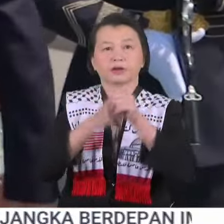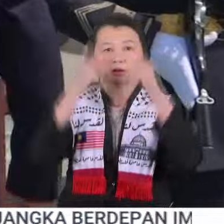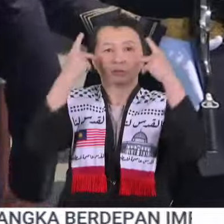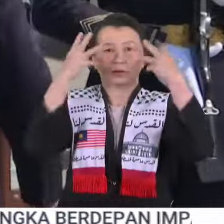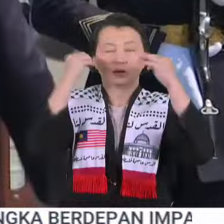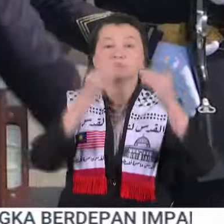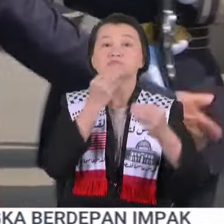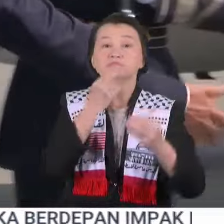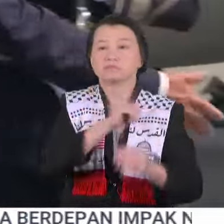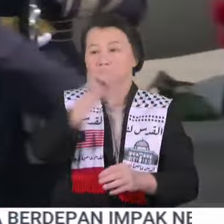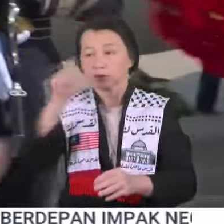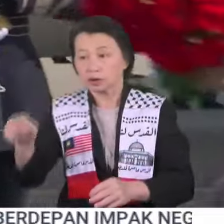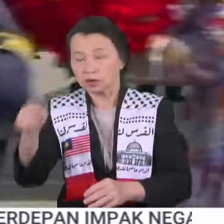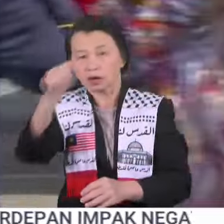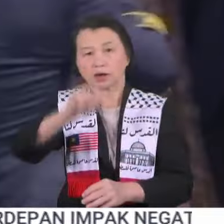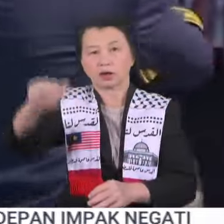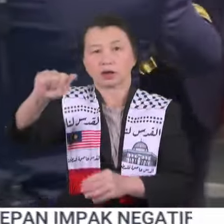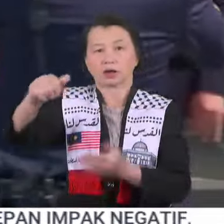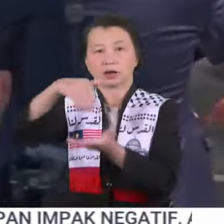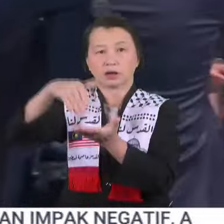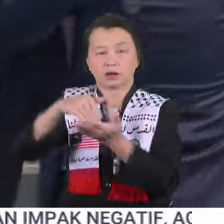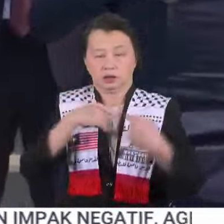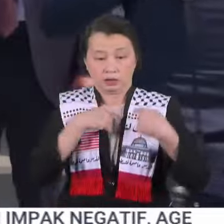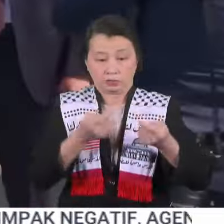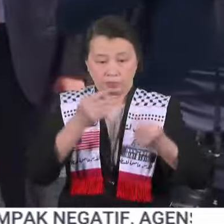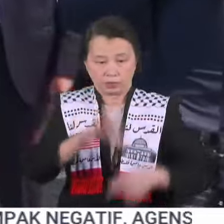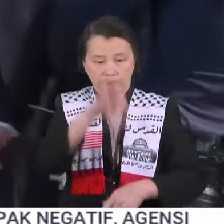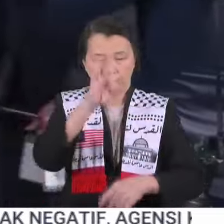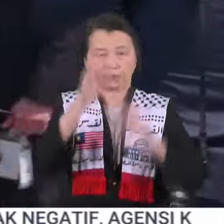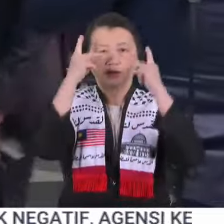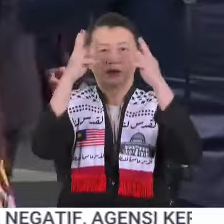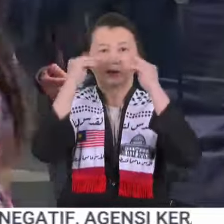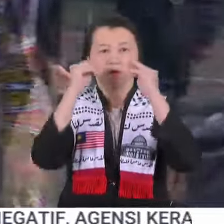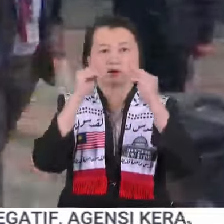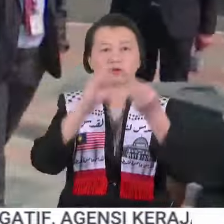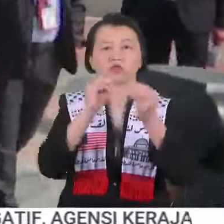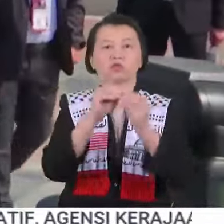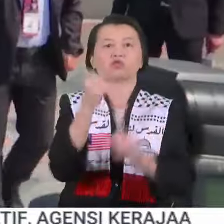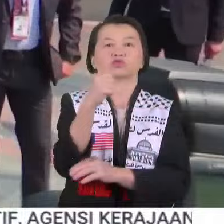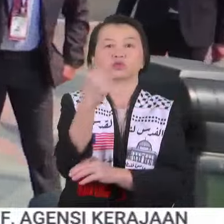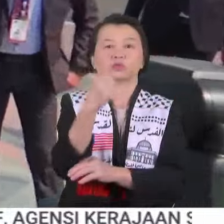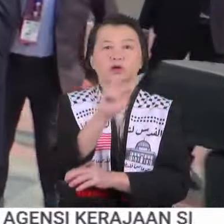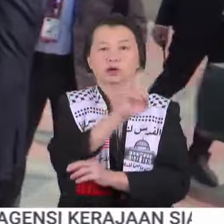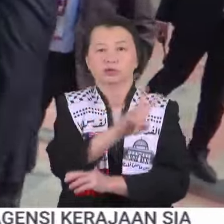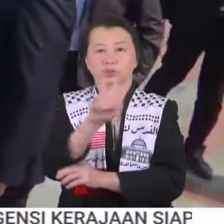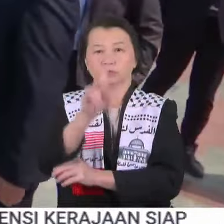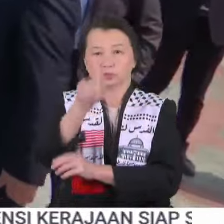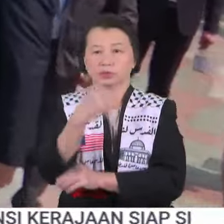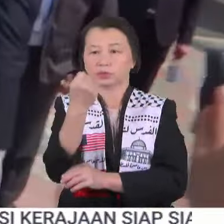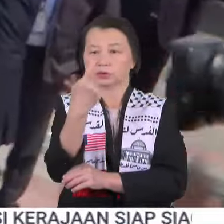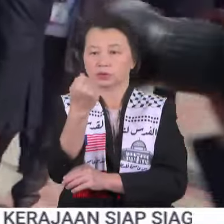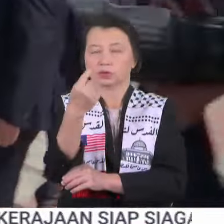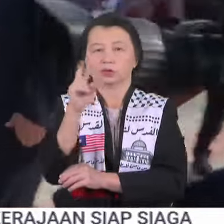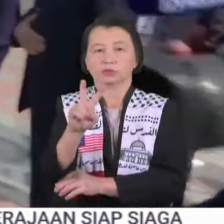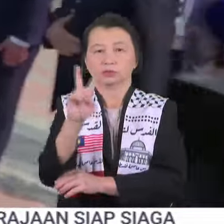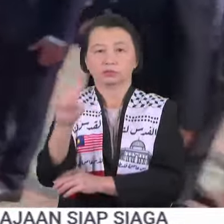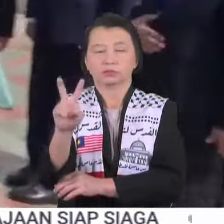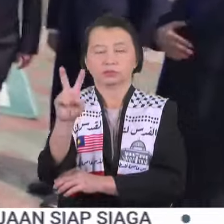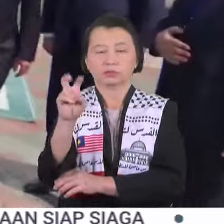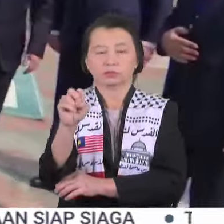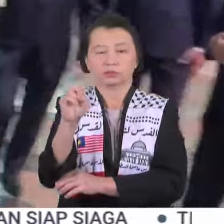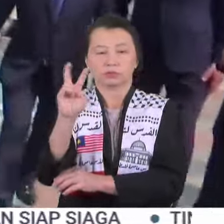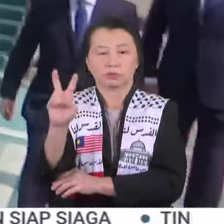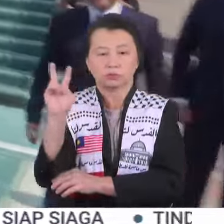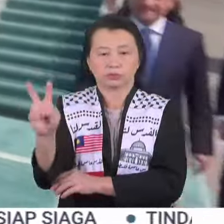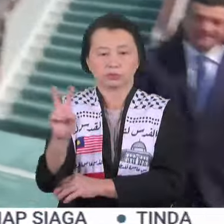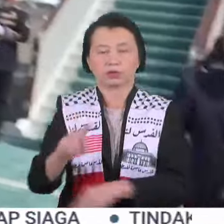Seri Anwar ke negara Asia Tengah ini sejak dilantik sebagai Perdana Menteri ke-10 pada 22 November 2022.